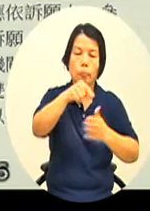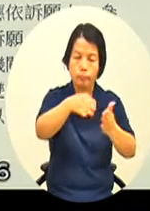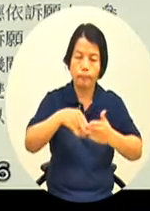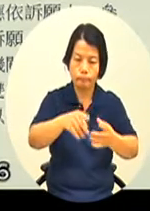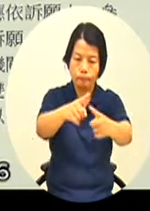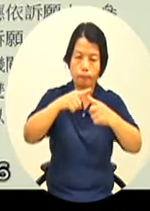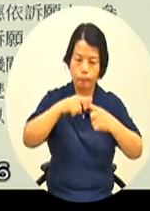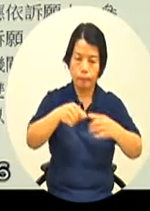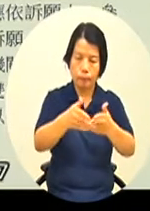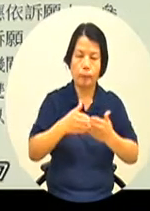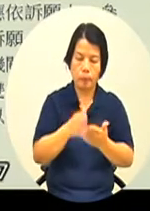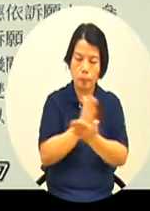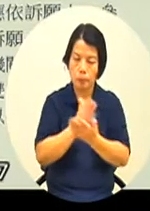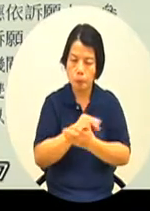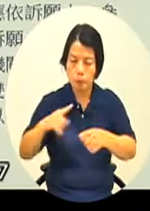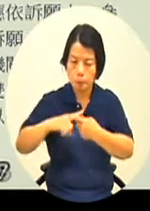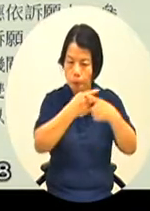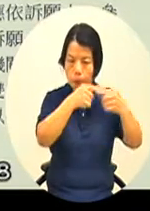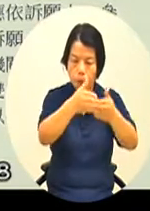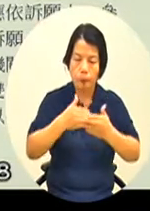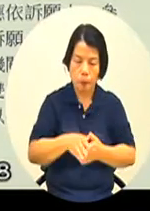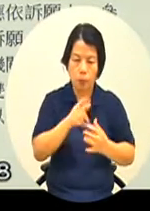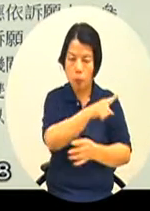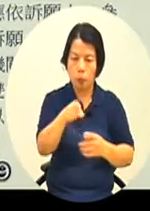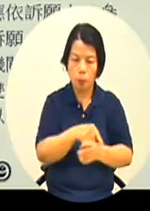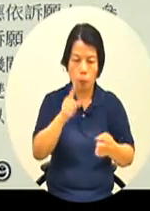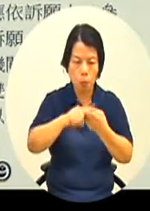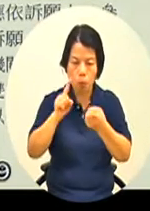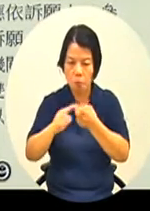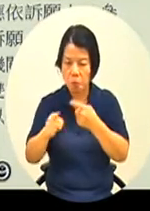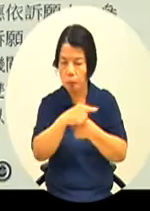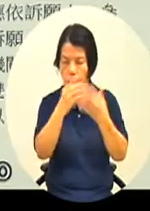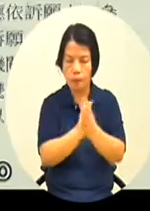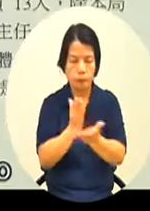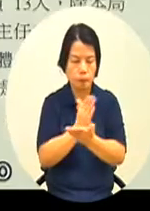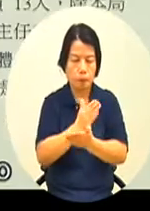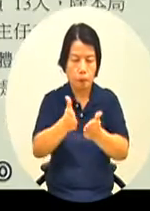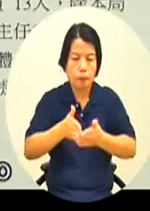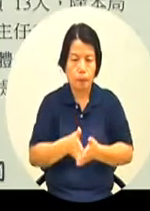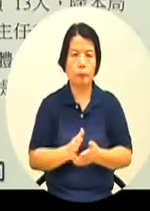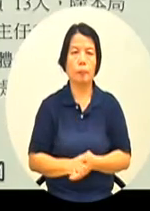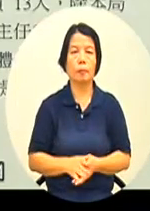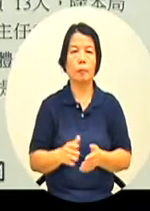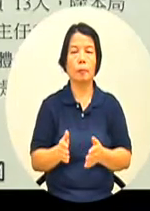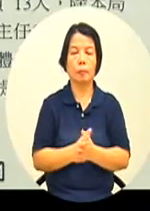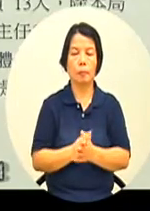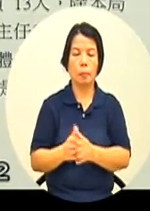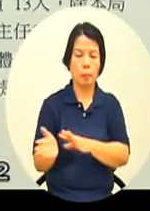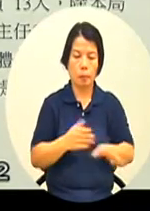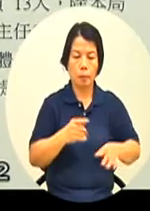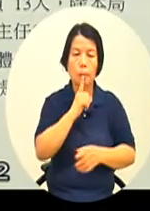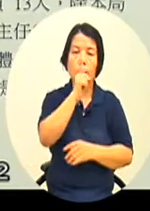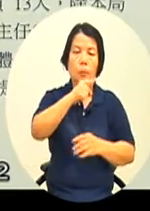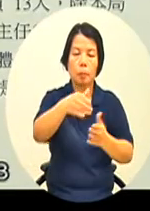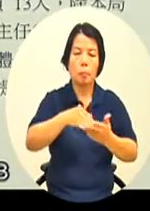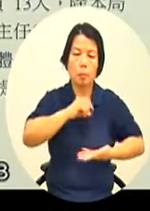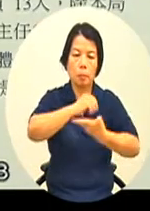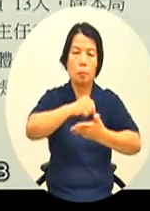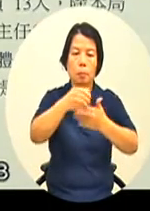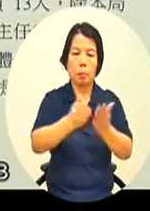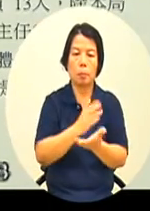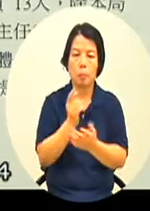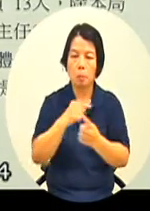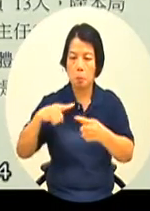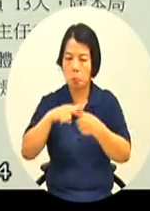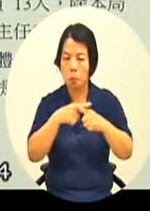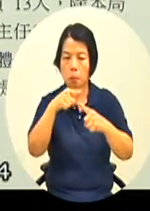者言辞辩论，以确保诉愿决定之正确性及落实程序参与制度。对于陈述意见或言辞辩论等诉愿